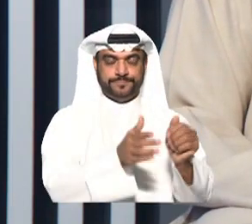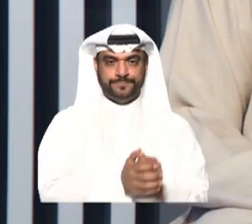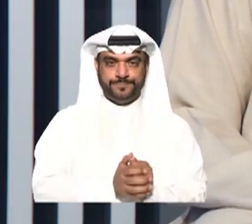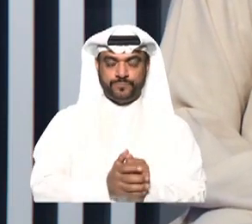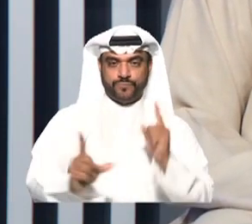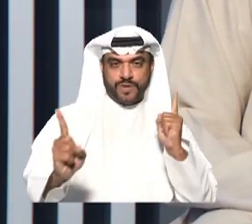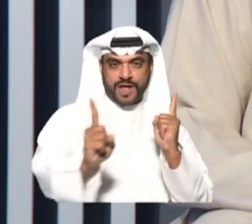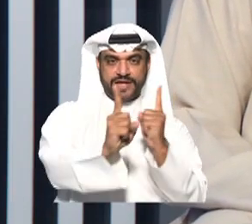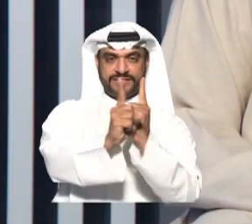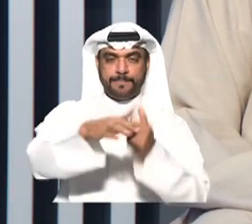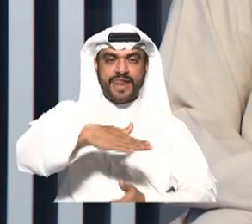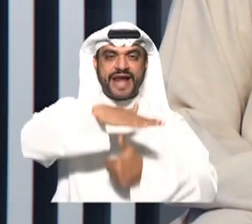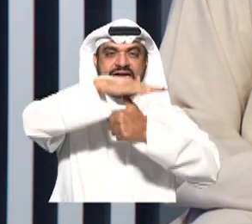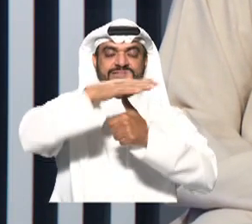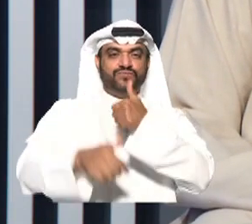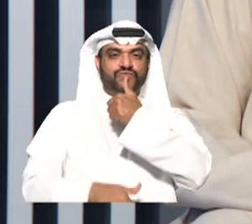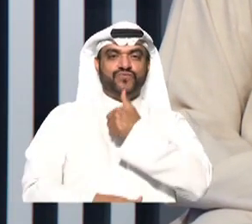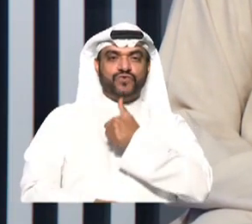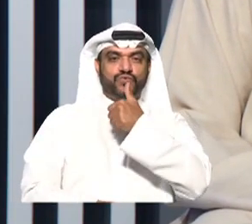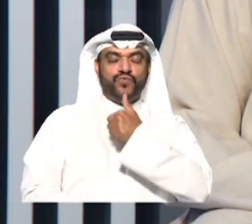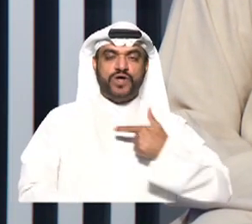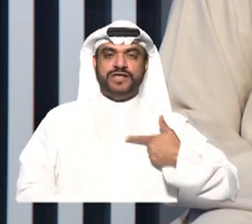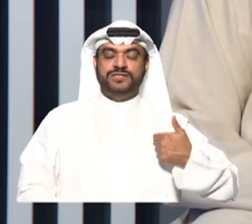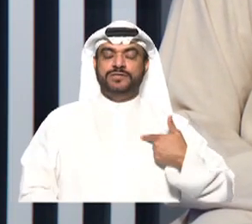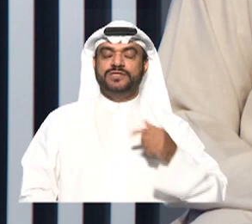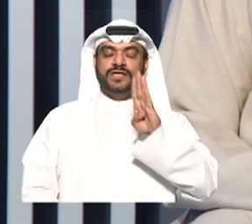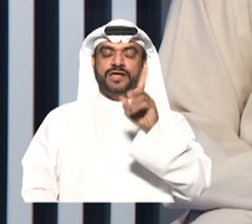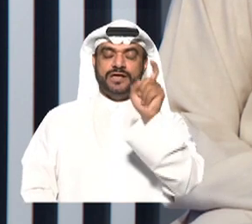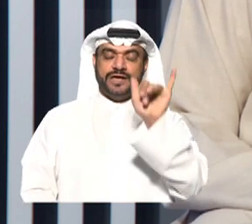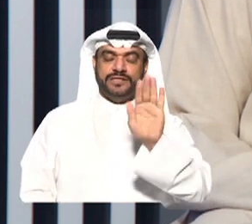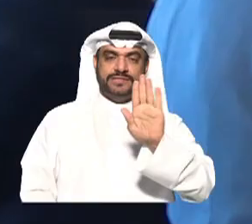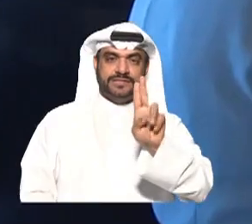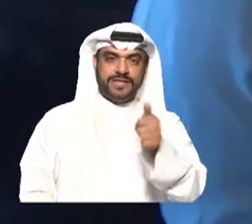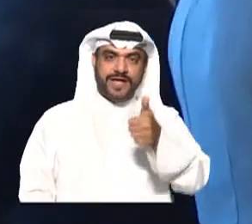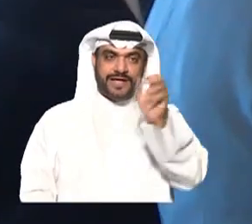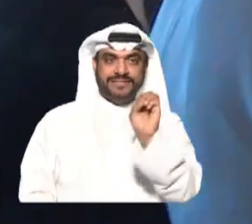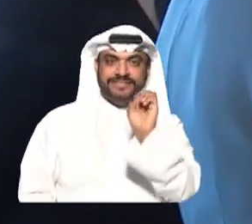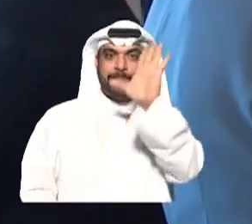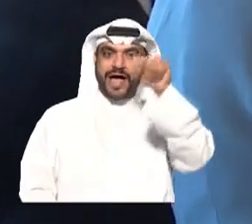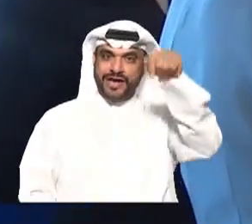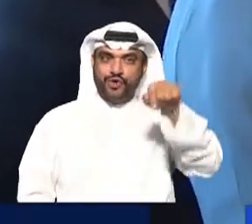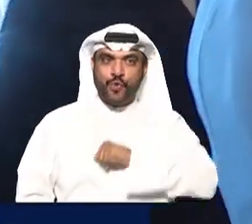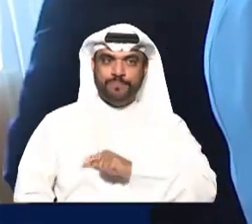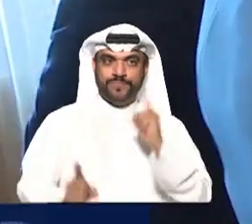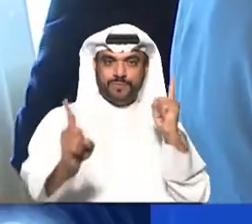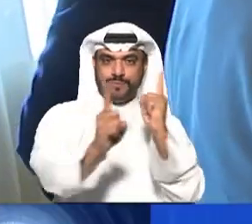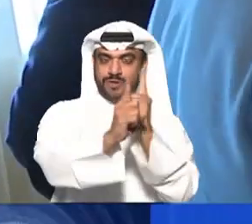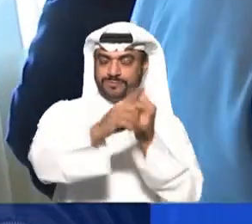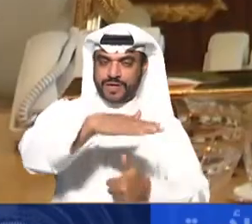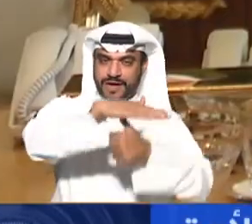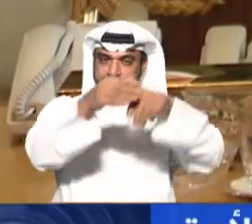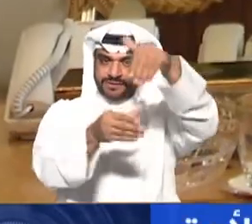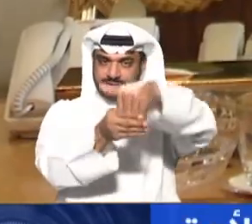استقبلت فخامة الرئيسة كريستي كاليولايد رئيسة جمهورية أستونيا الصديقة صباح اليوم استقبلت معالي رئيس مجلس الأمة